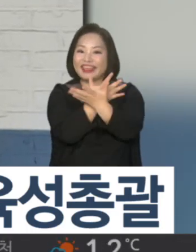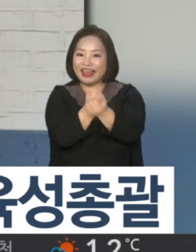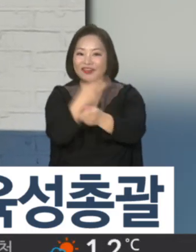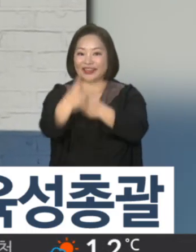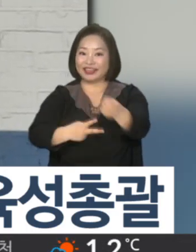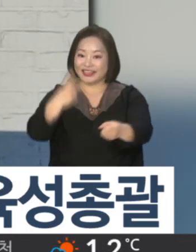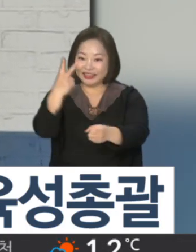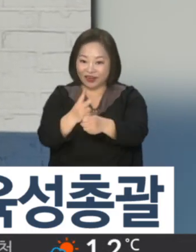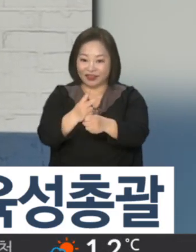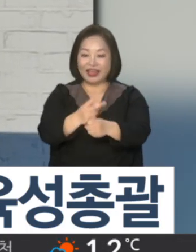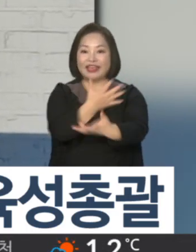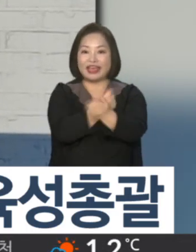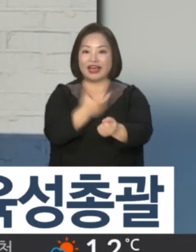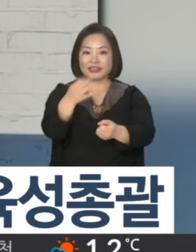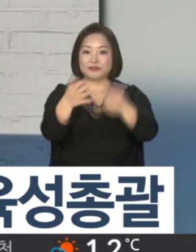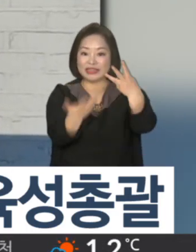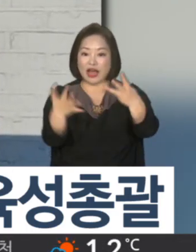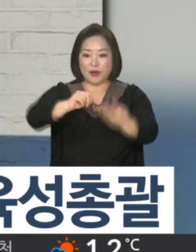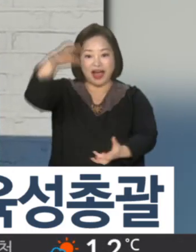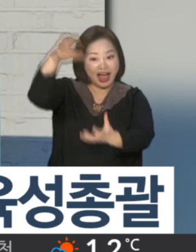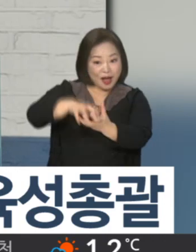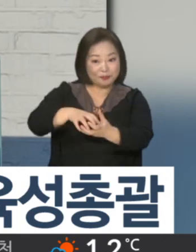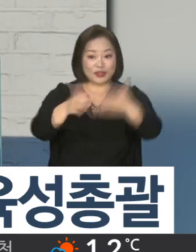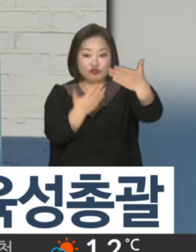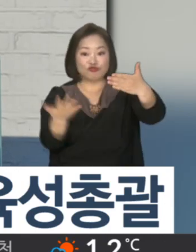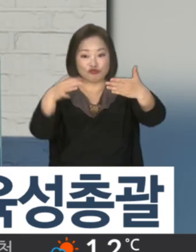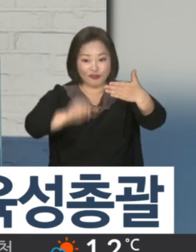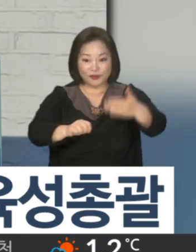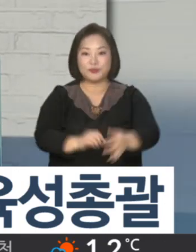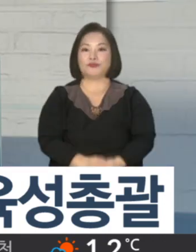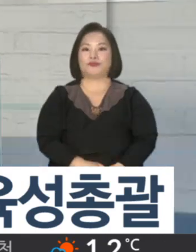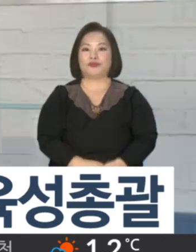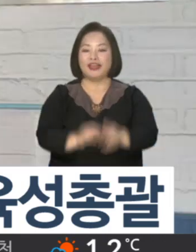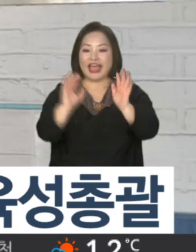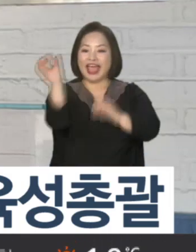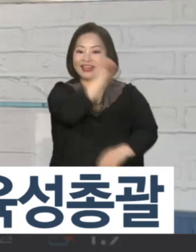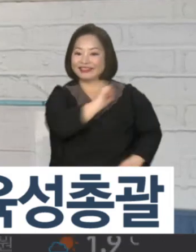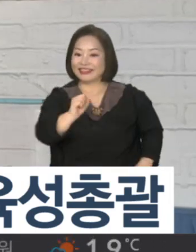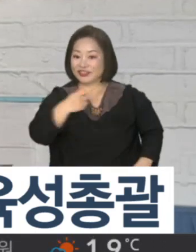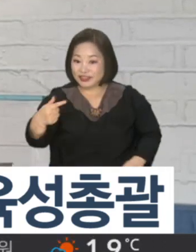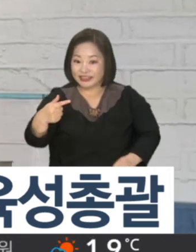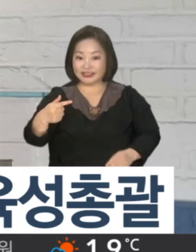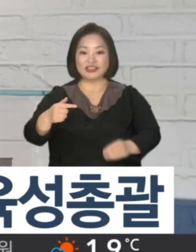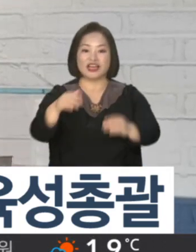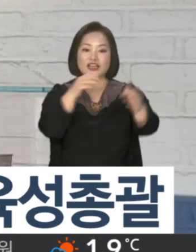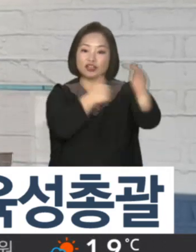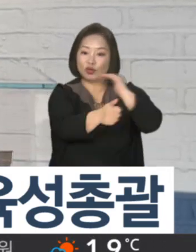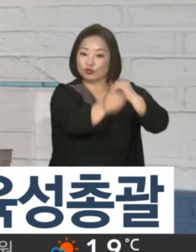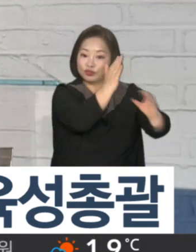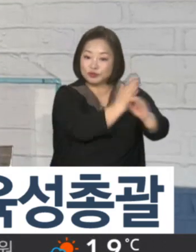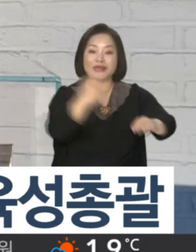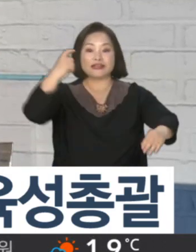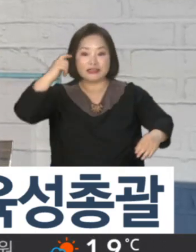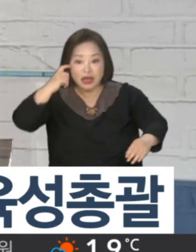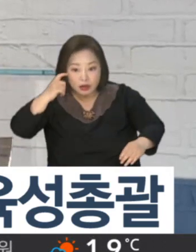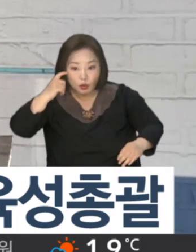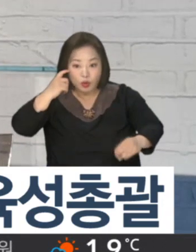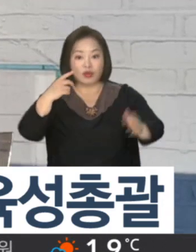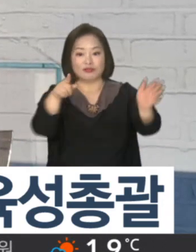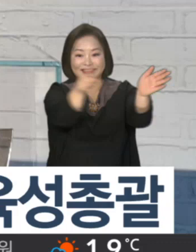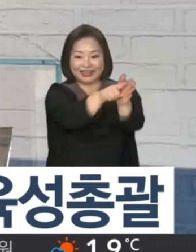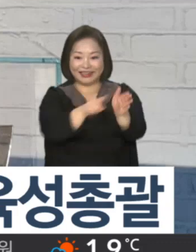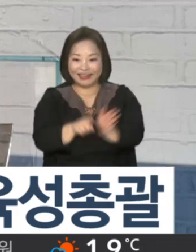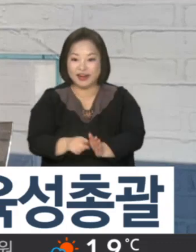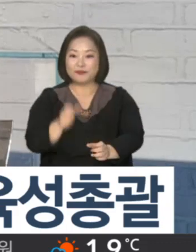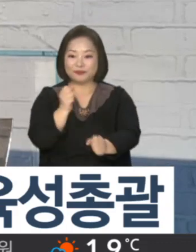2년으로 계약금 3억원 등 총 9억 원 규모입니다 SSG 선수 중심의 사고와 강한 신뢰관계를